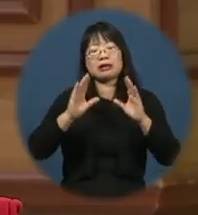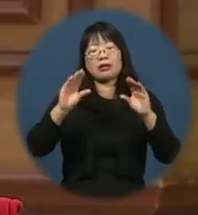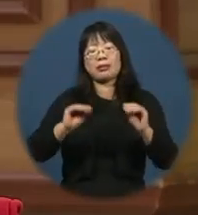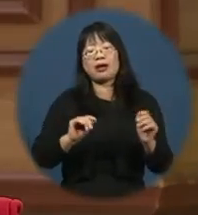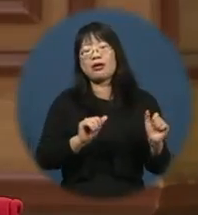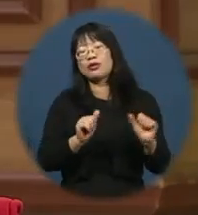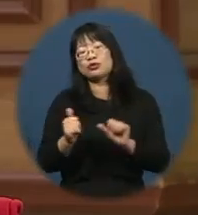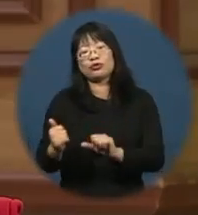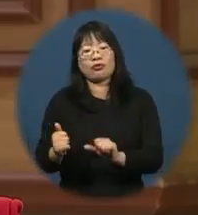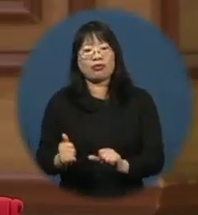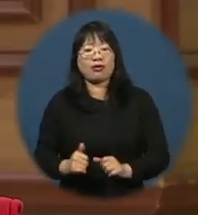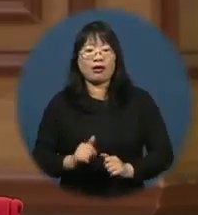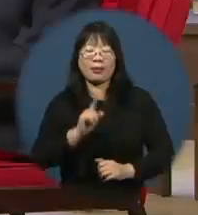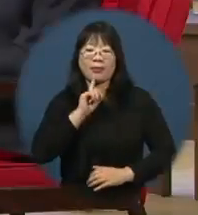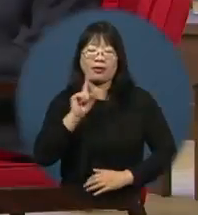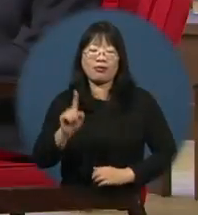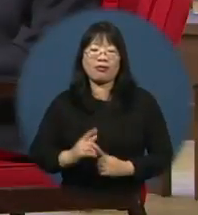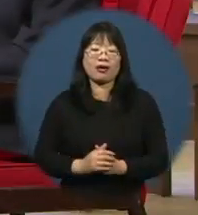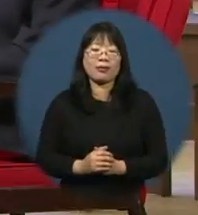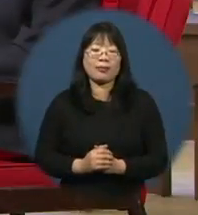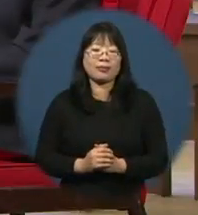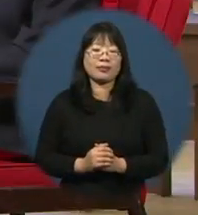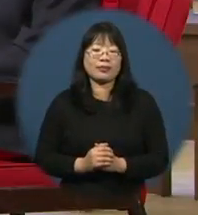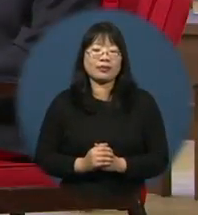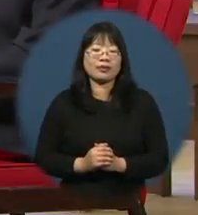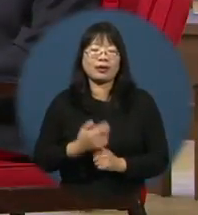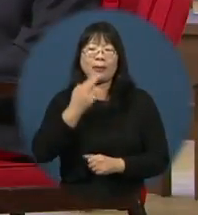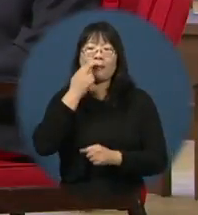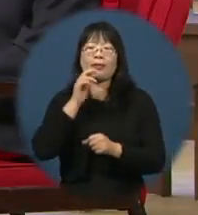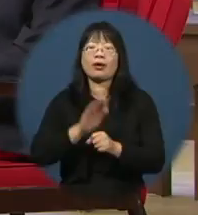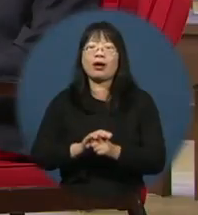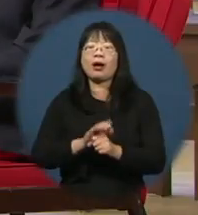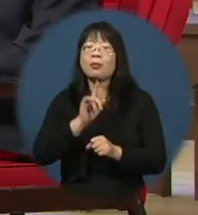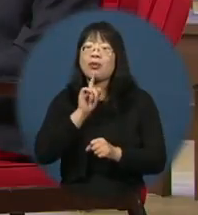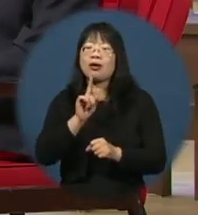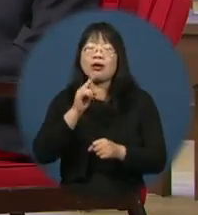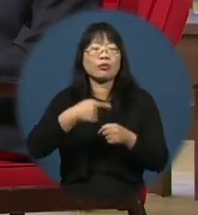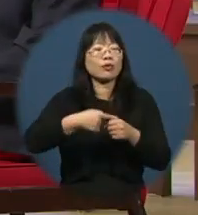그렇게 얘기를 하고 있습니다. 네. 내년에도 또 덥겠죠?